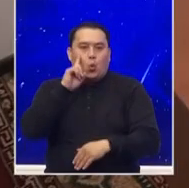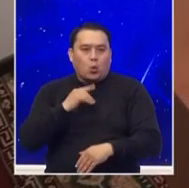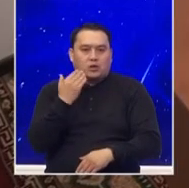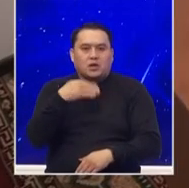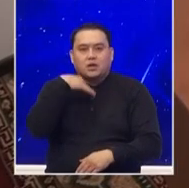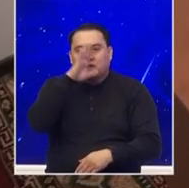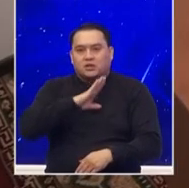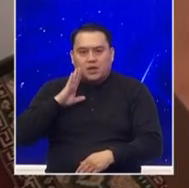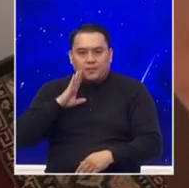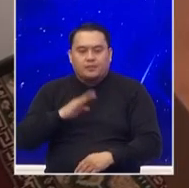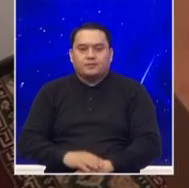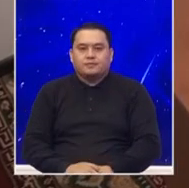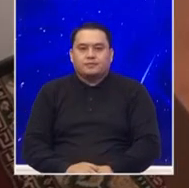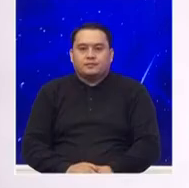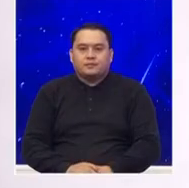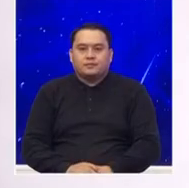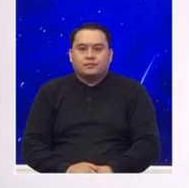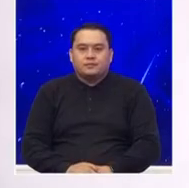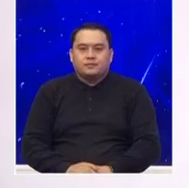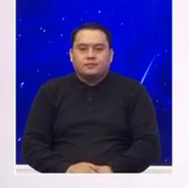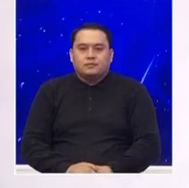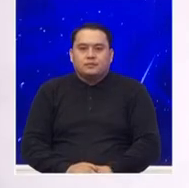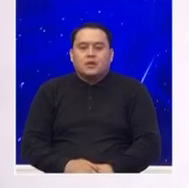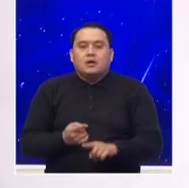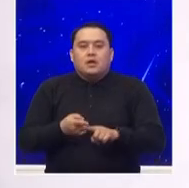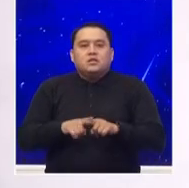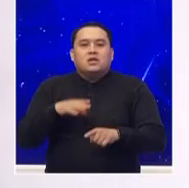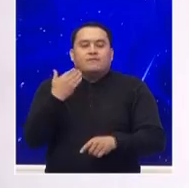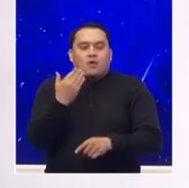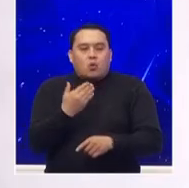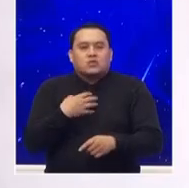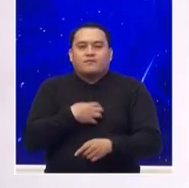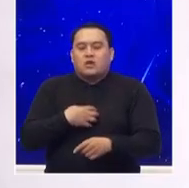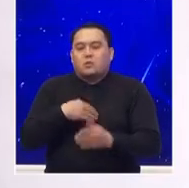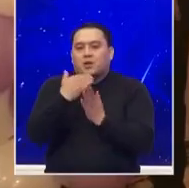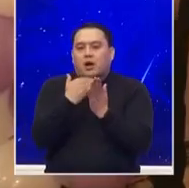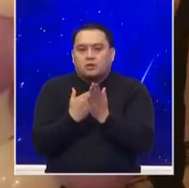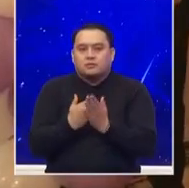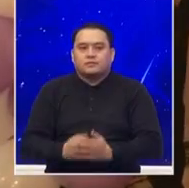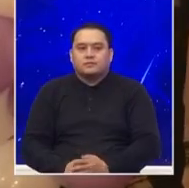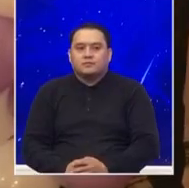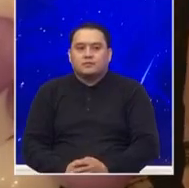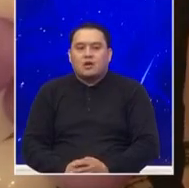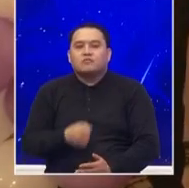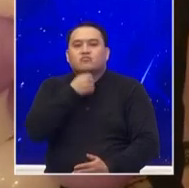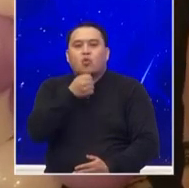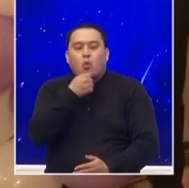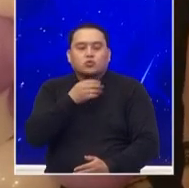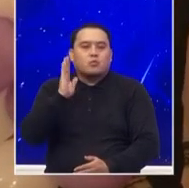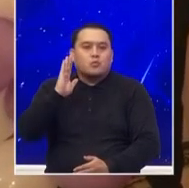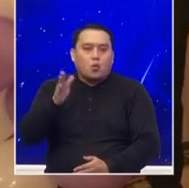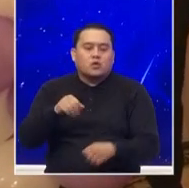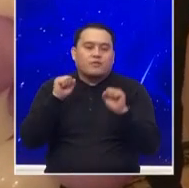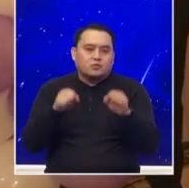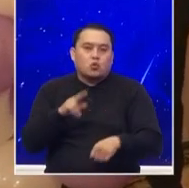для их родителей, считает руководитель областного управления координации занятости и социальных программ Маржан Мурат. Взрослые будут иметь